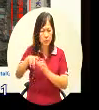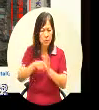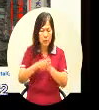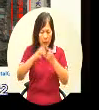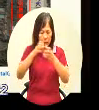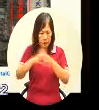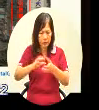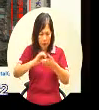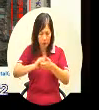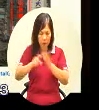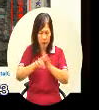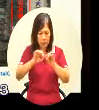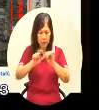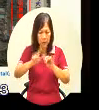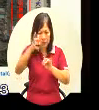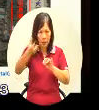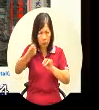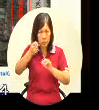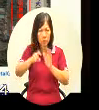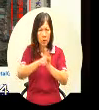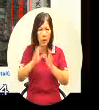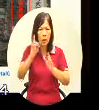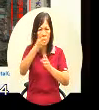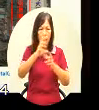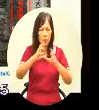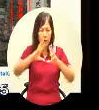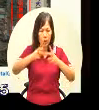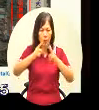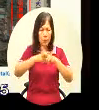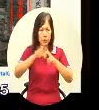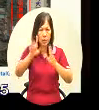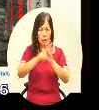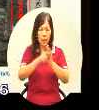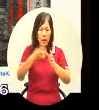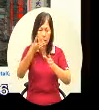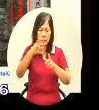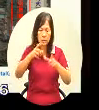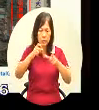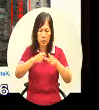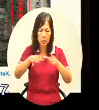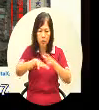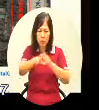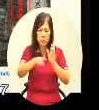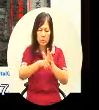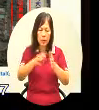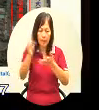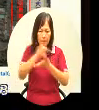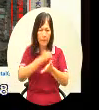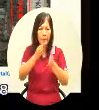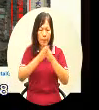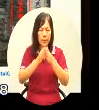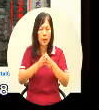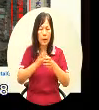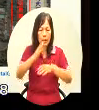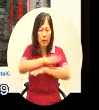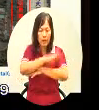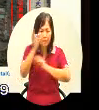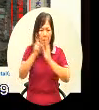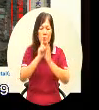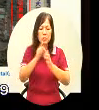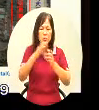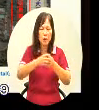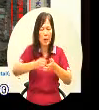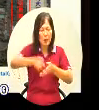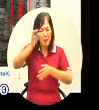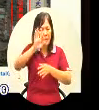权，就旧龙华国小大概将近4公顷的土地要标售， 不过那个报纸上说那个价格蛮高的，